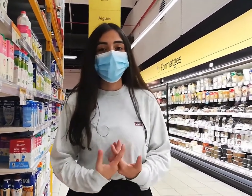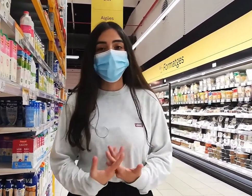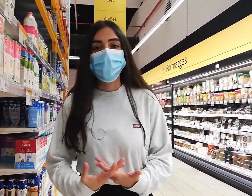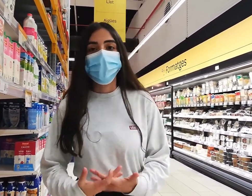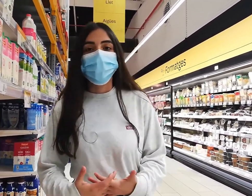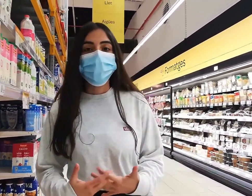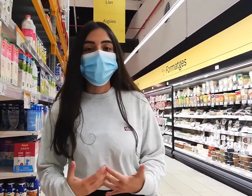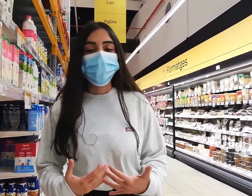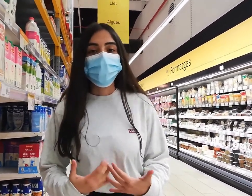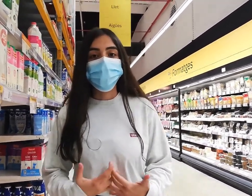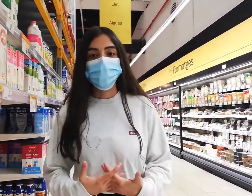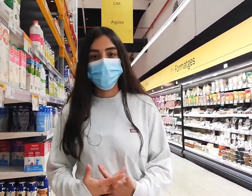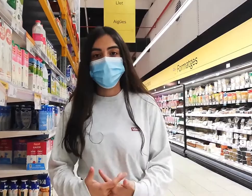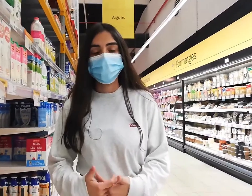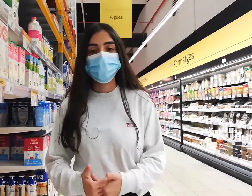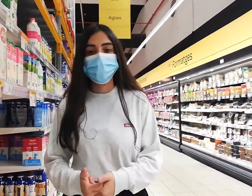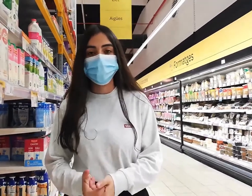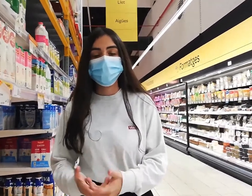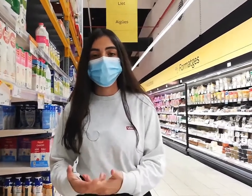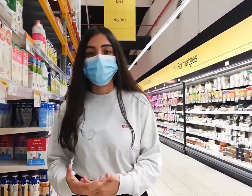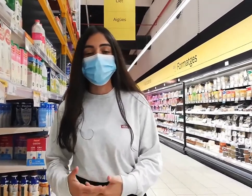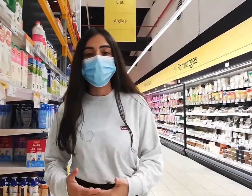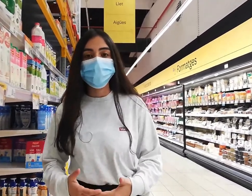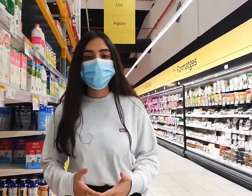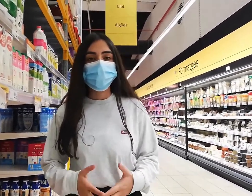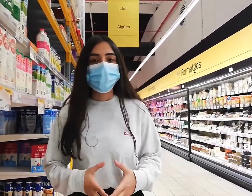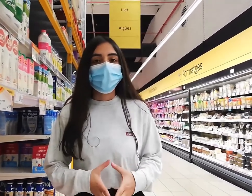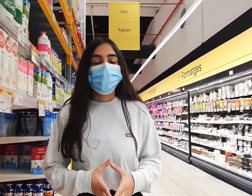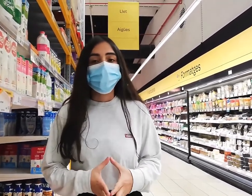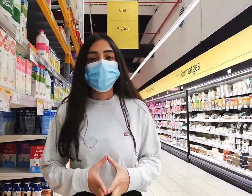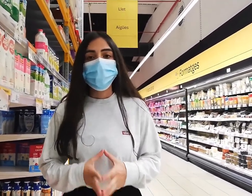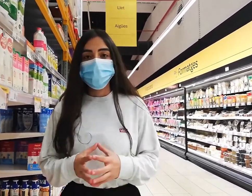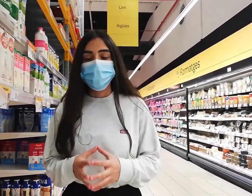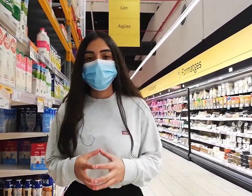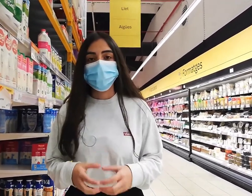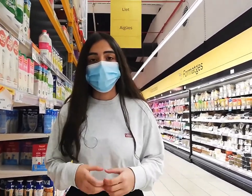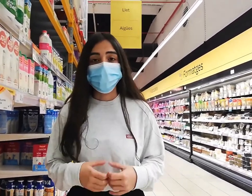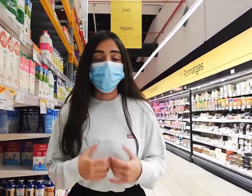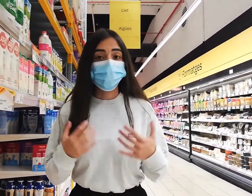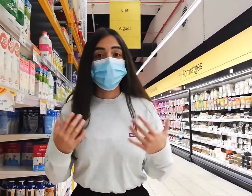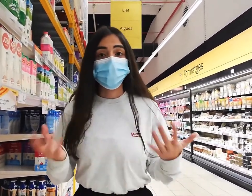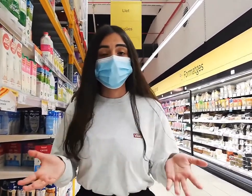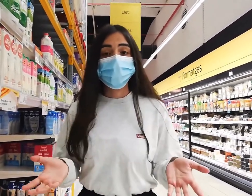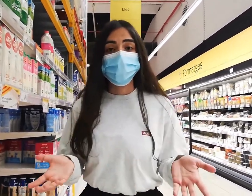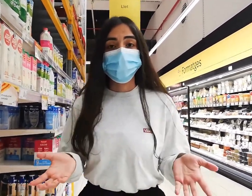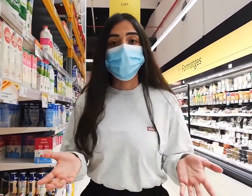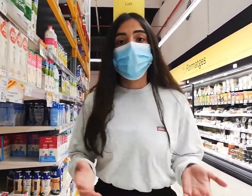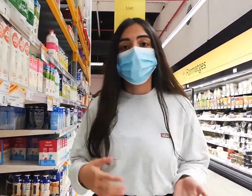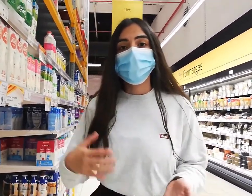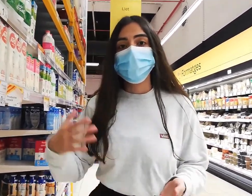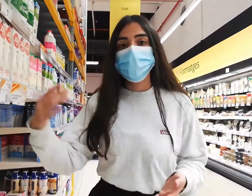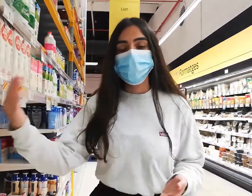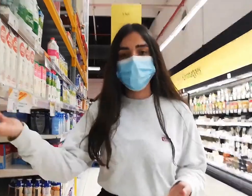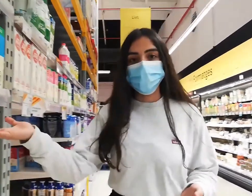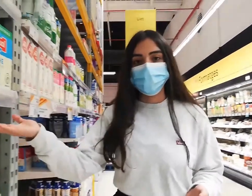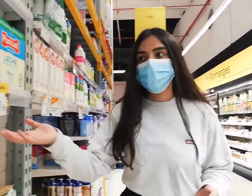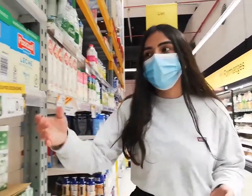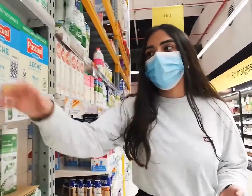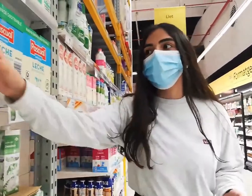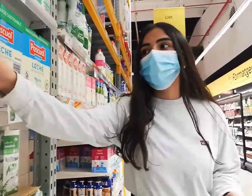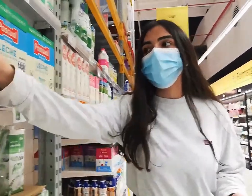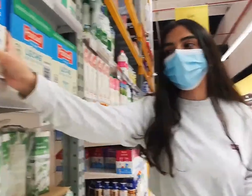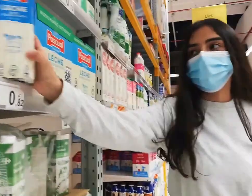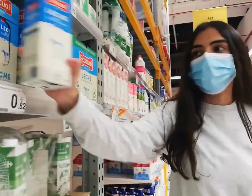específicament anàlisi d'etiquetes de productes de marca blanca, degut al fet que les persones anem al supermercat i fixen en el